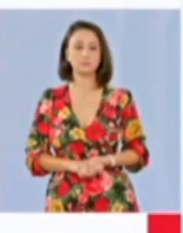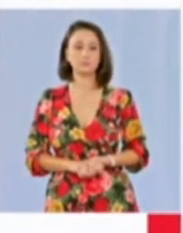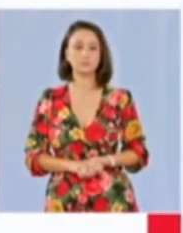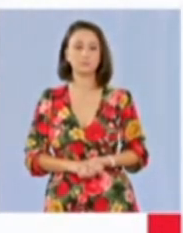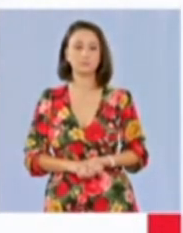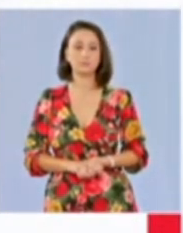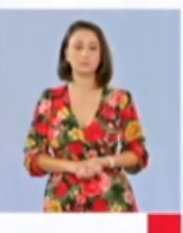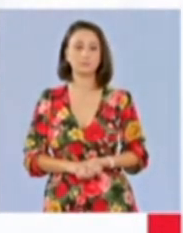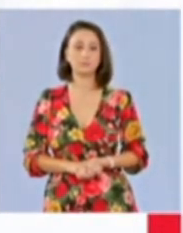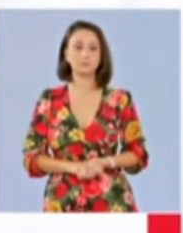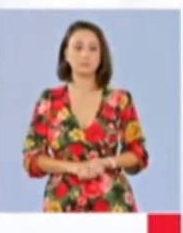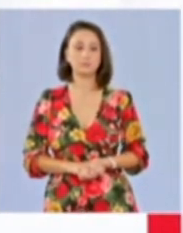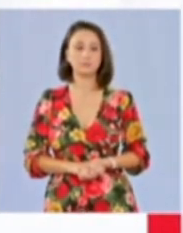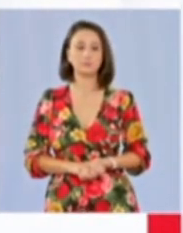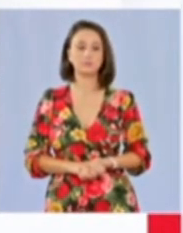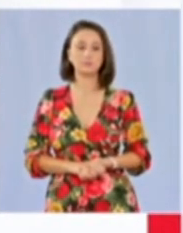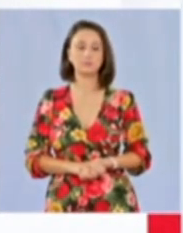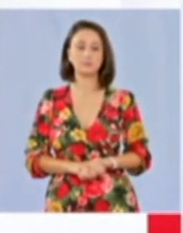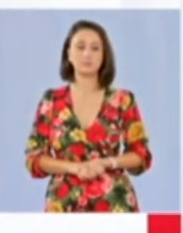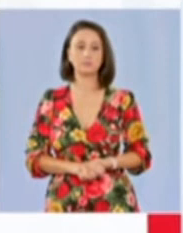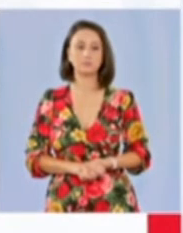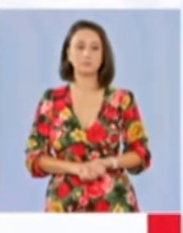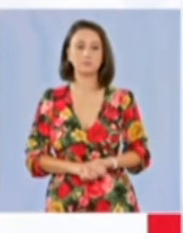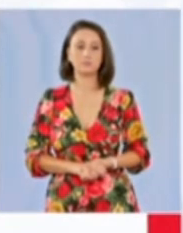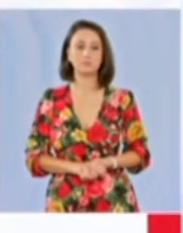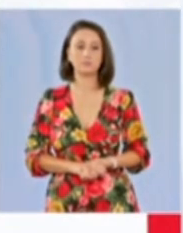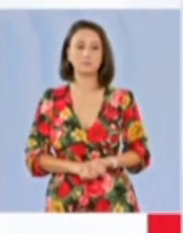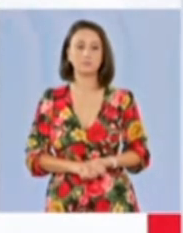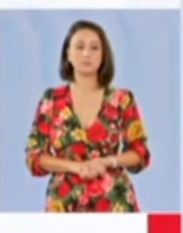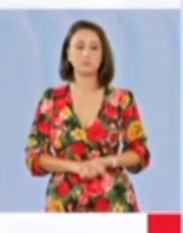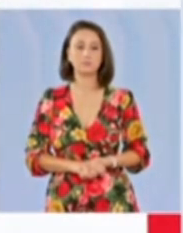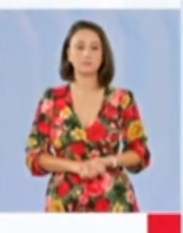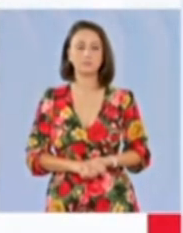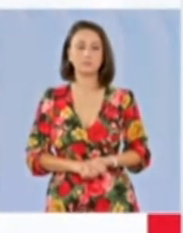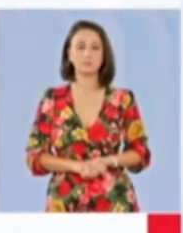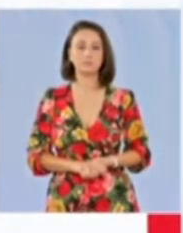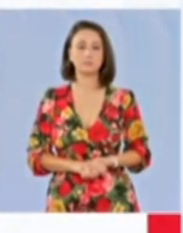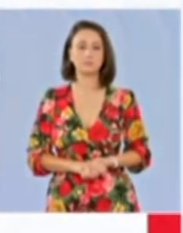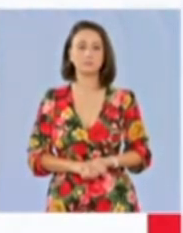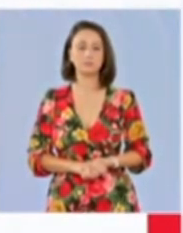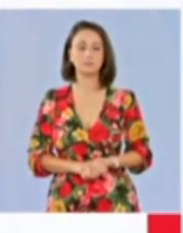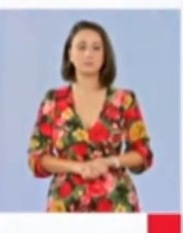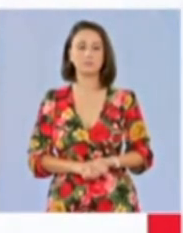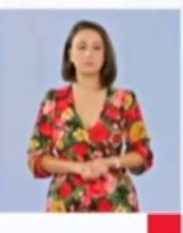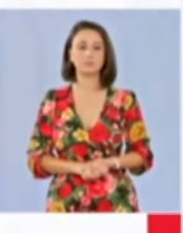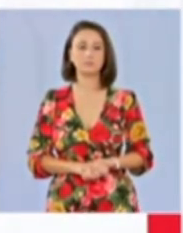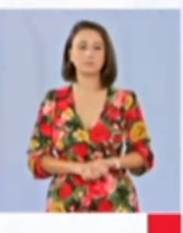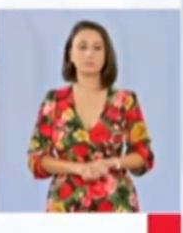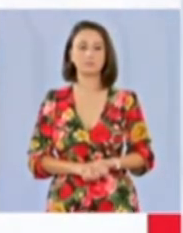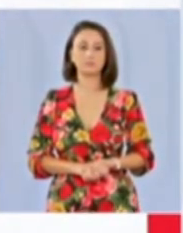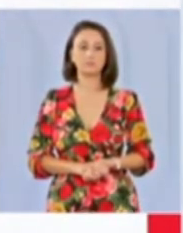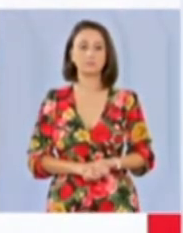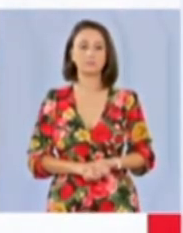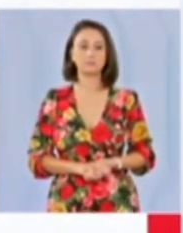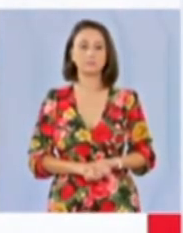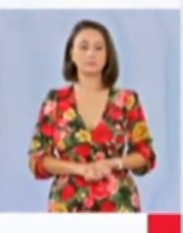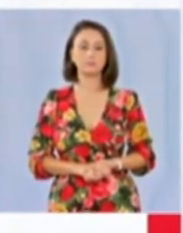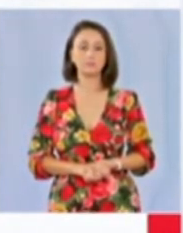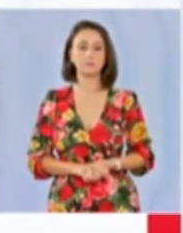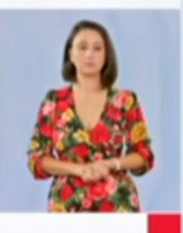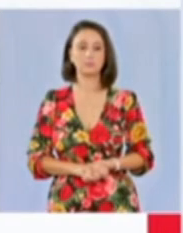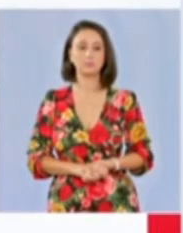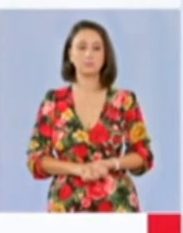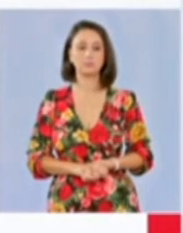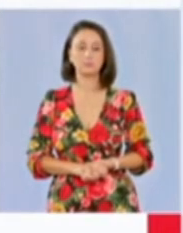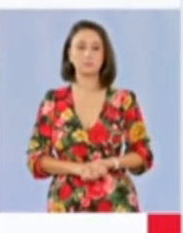50.000 de deces prematur în Europa astfel de pierderi de vieți omenești pot fi prevenite să lucrăm împreună în acest sens a mai adăugat